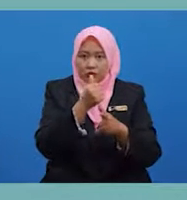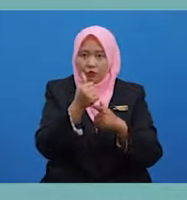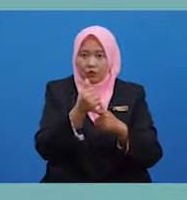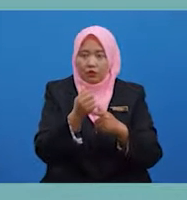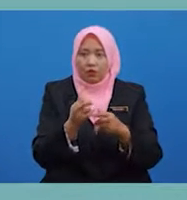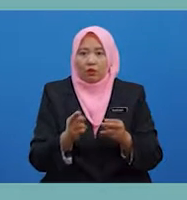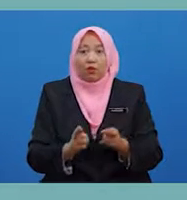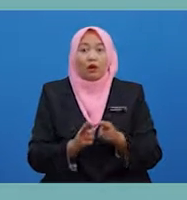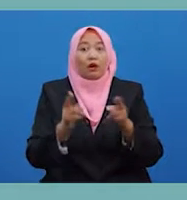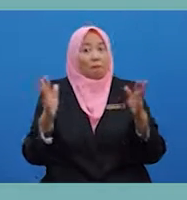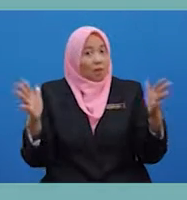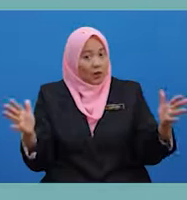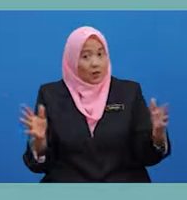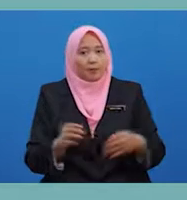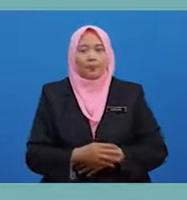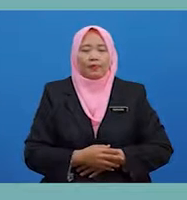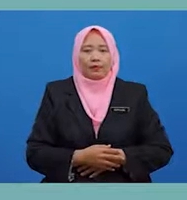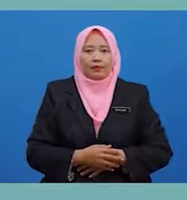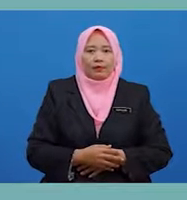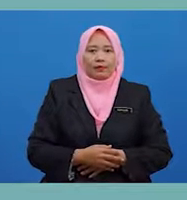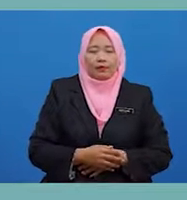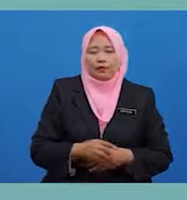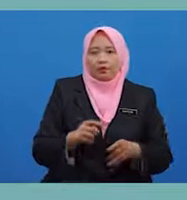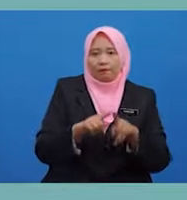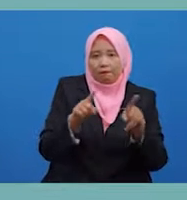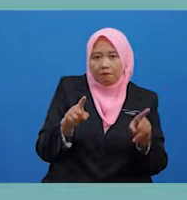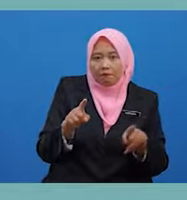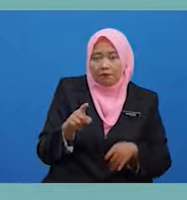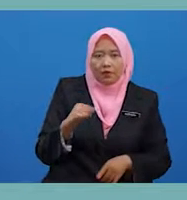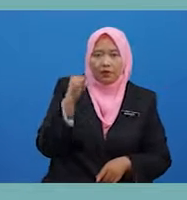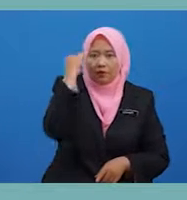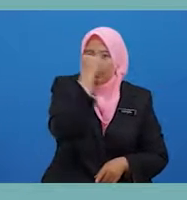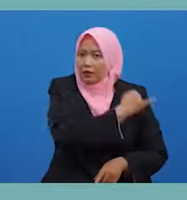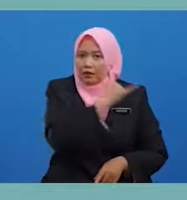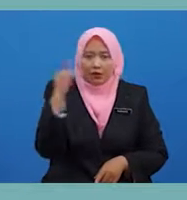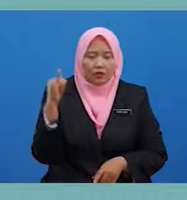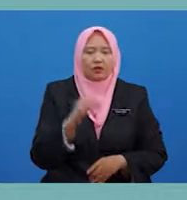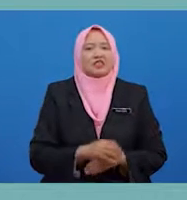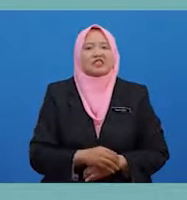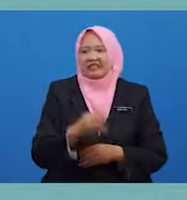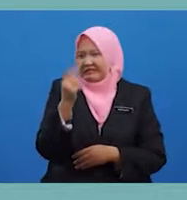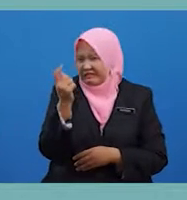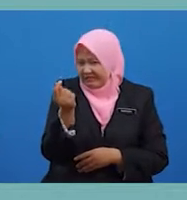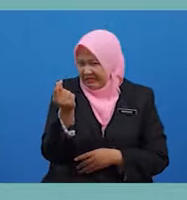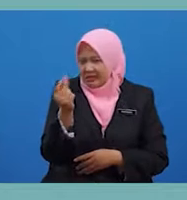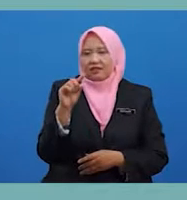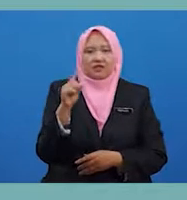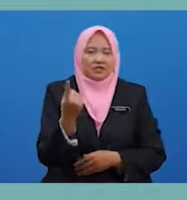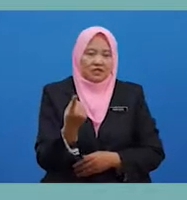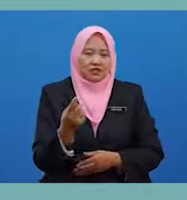Dan pelancong dari Itali pula paling sedikit ataupun paling rendah kedatangannya pada